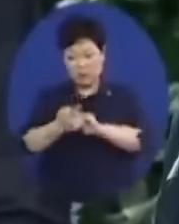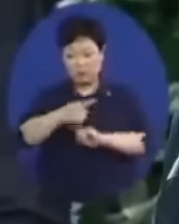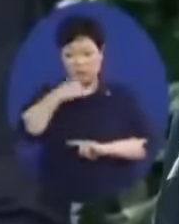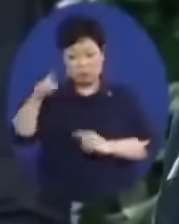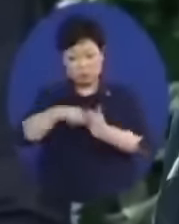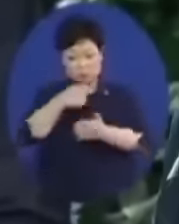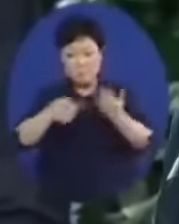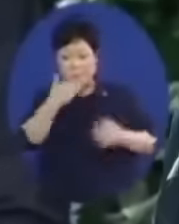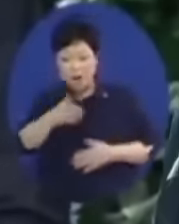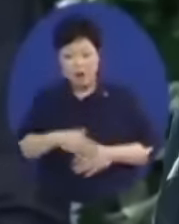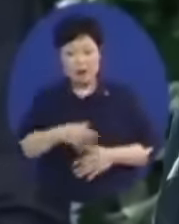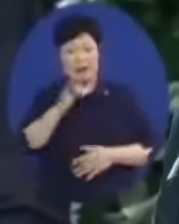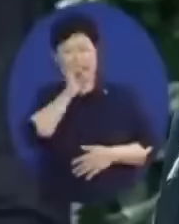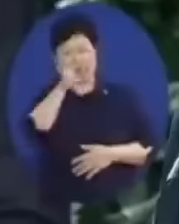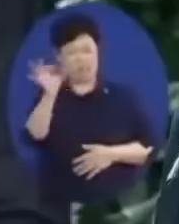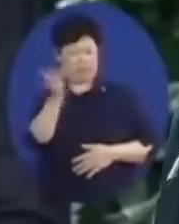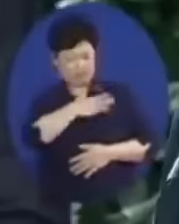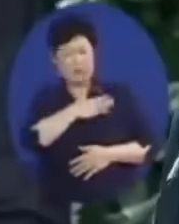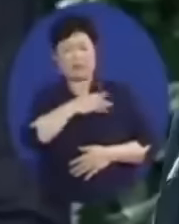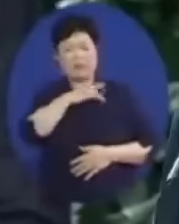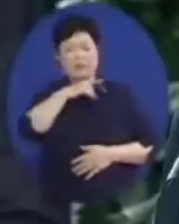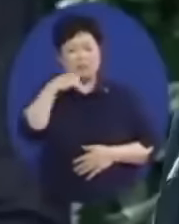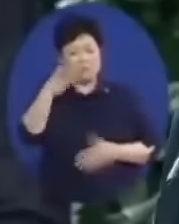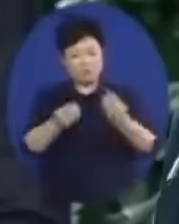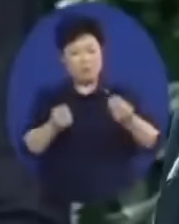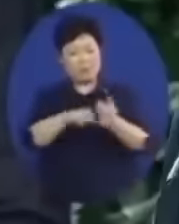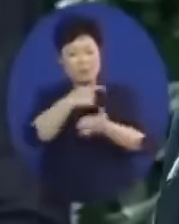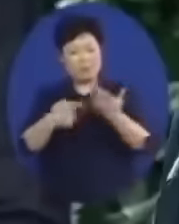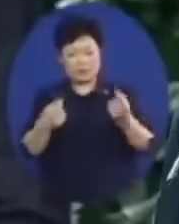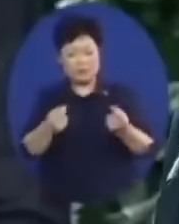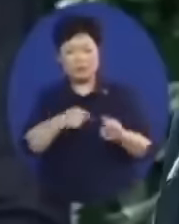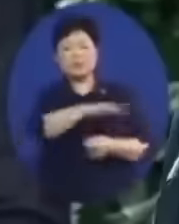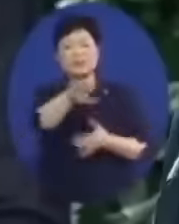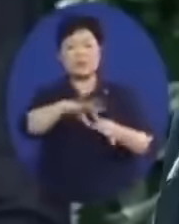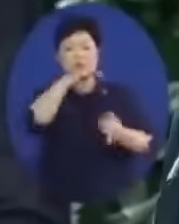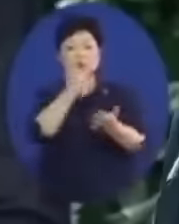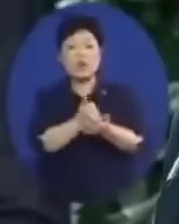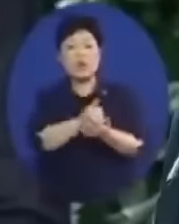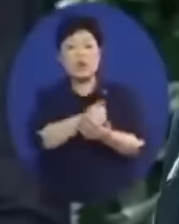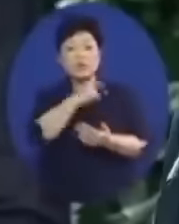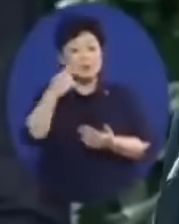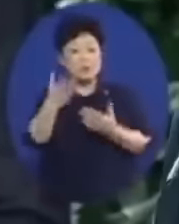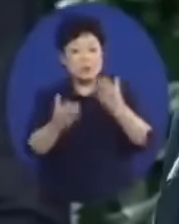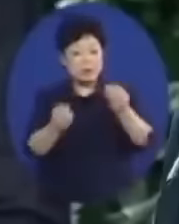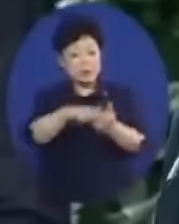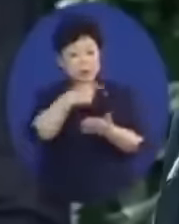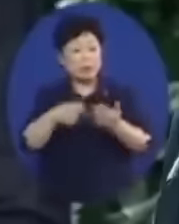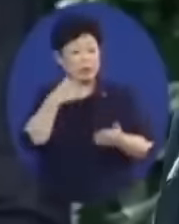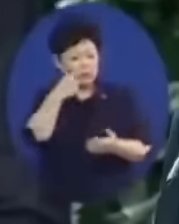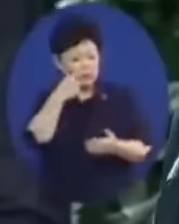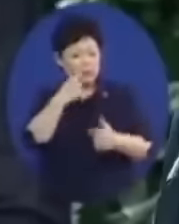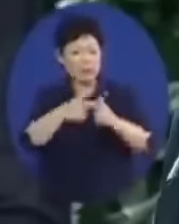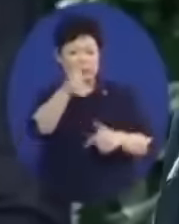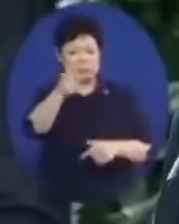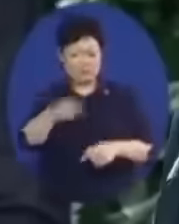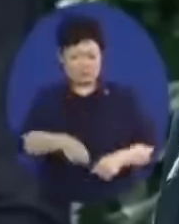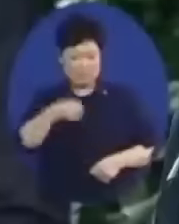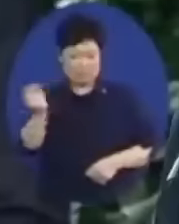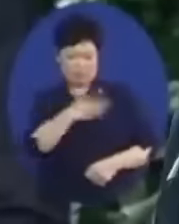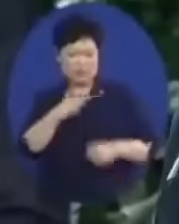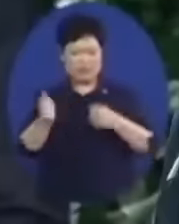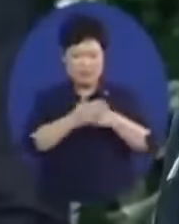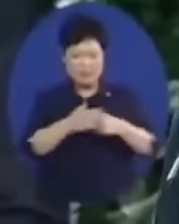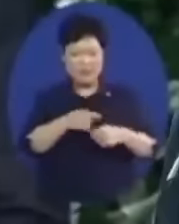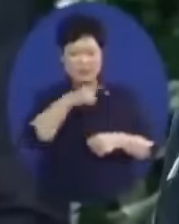있는 남의 빚을 못 갚아요. 우리는 죄의 빚을 져서 갚지 못할 것을 예수님은 의의 부자니까